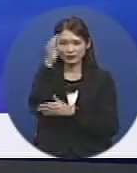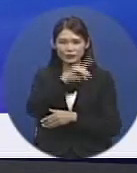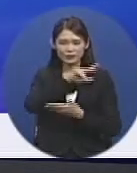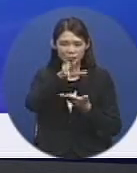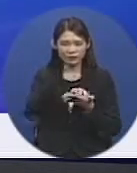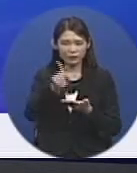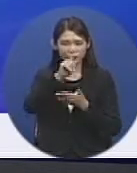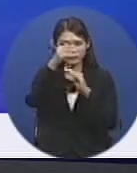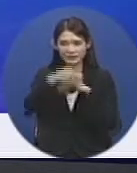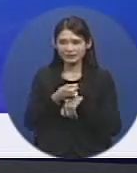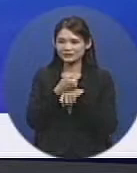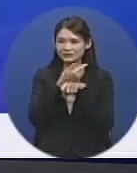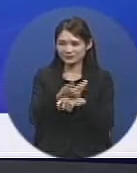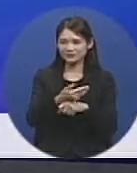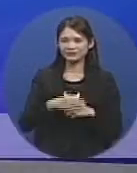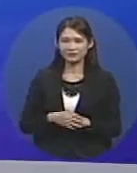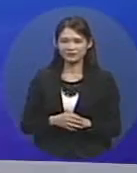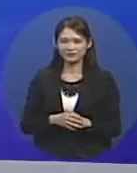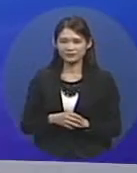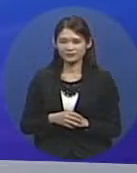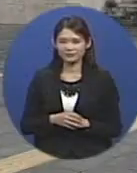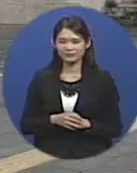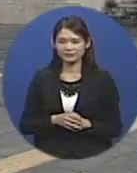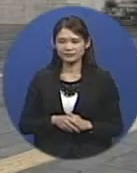위에 올랐을까요? 취현주 기자가 전합니다.